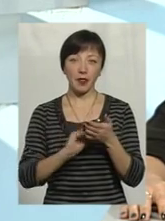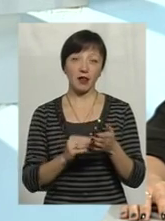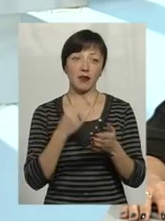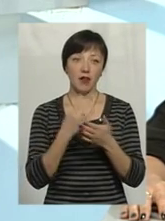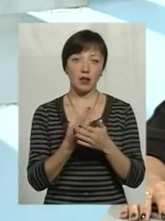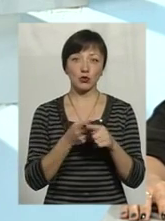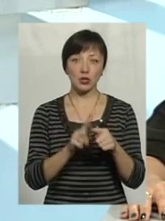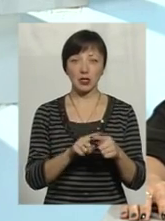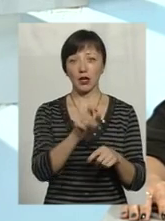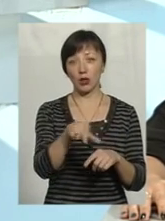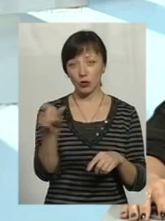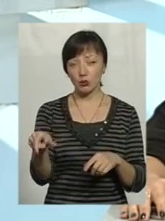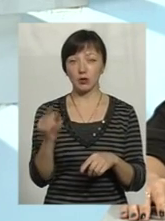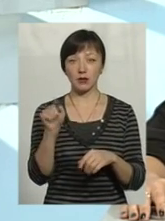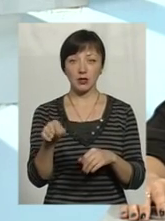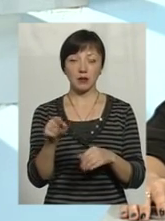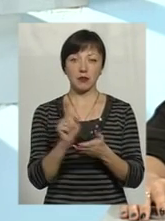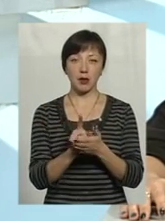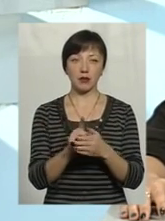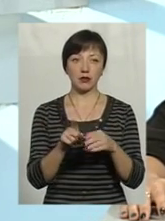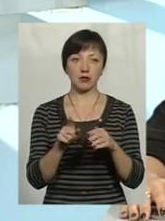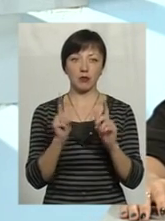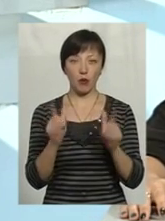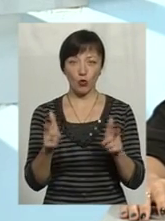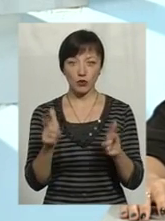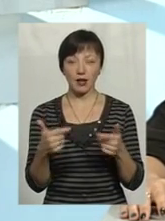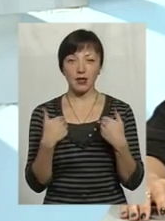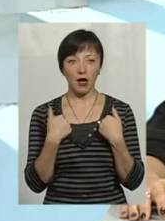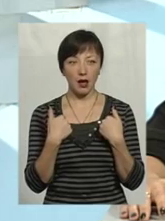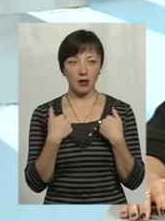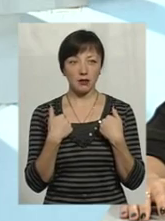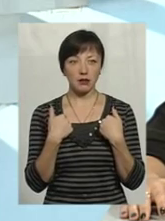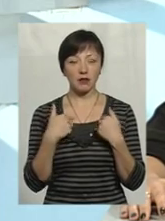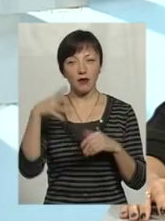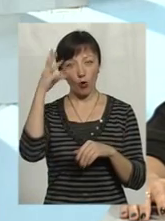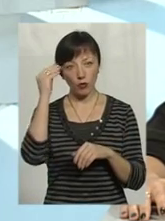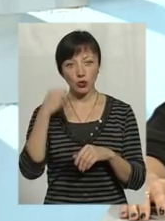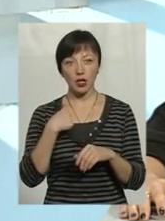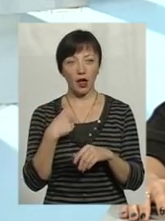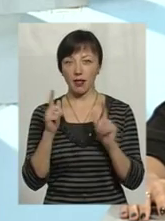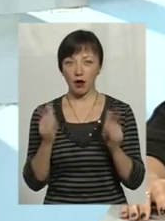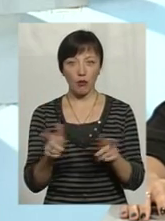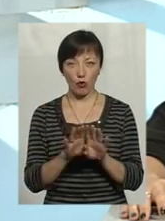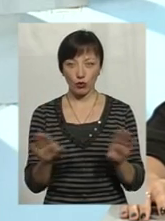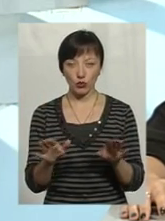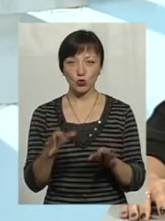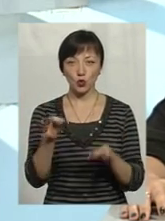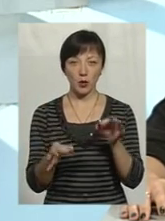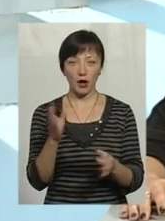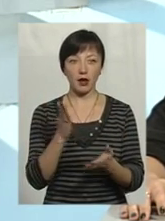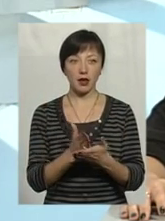що це фізичні особи і саме вони мають давати погодження. Я, ну, враховуючи те, що я не погоджуюся, що суддя